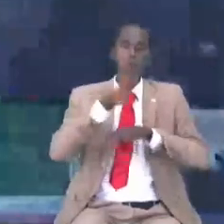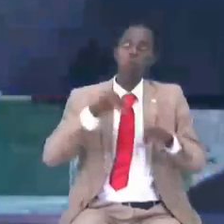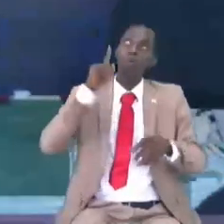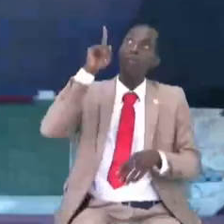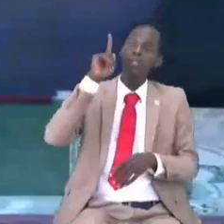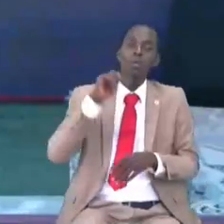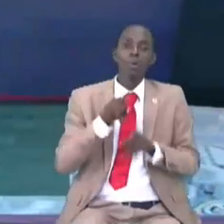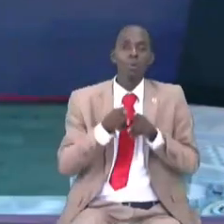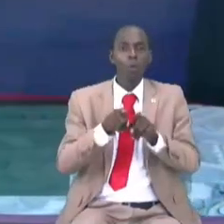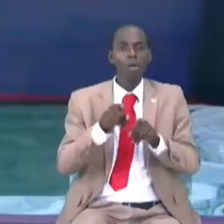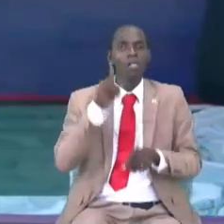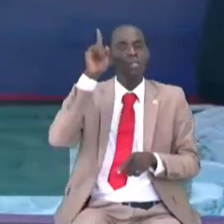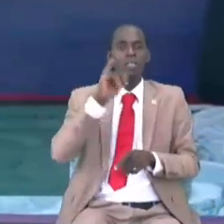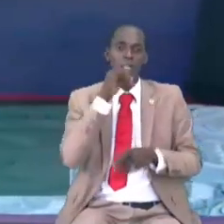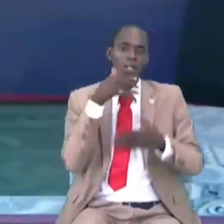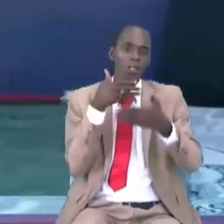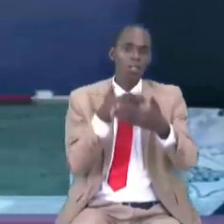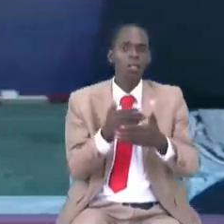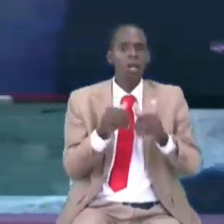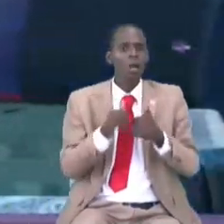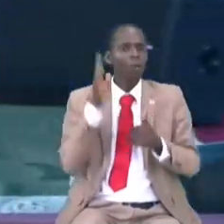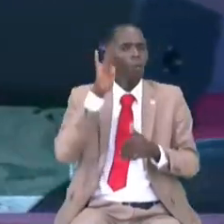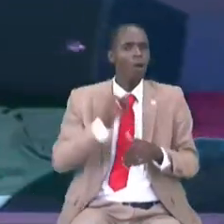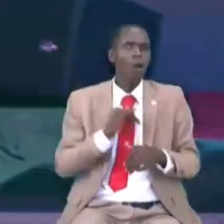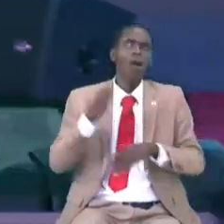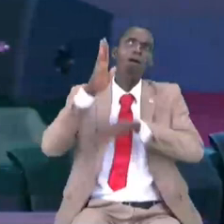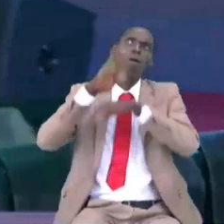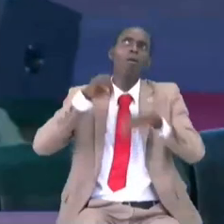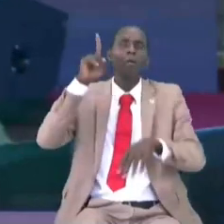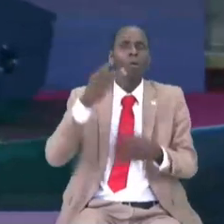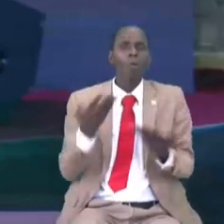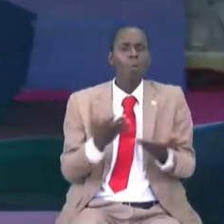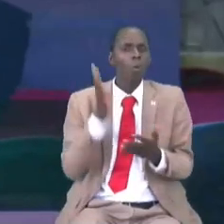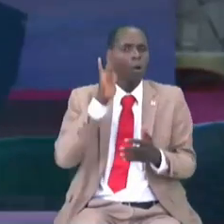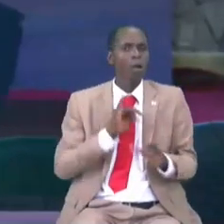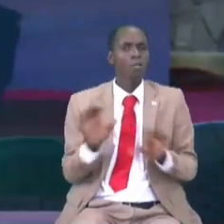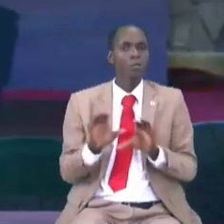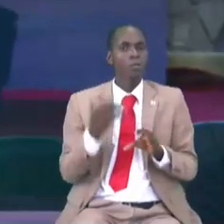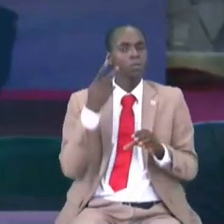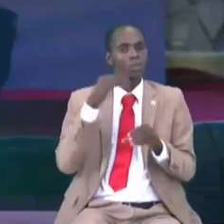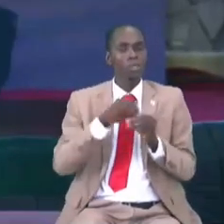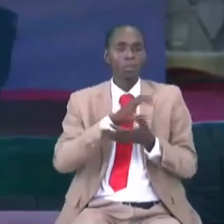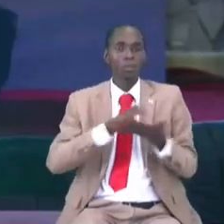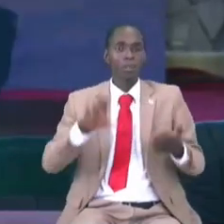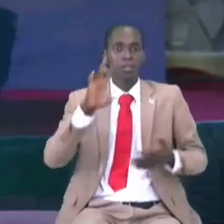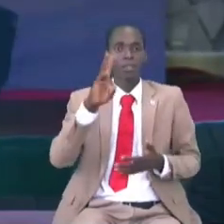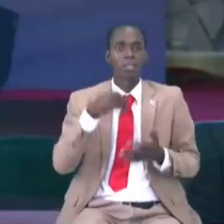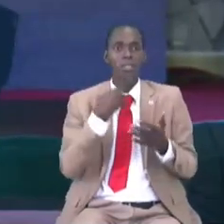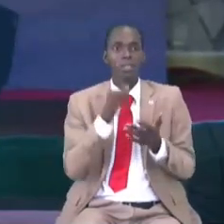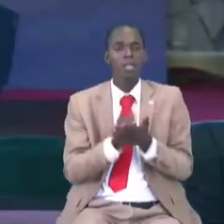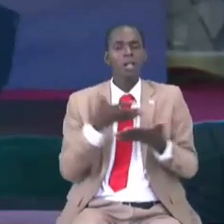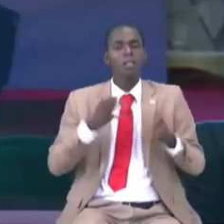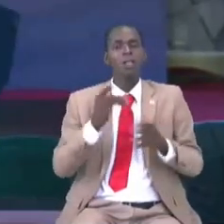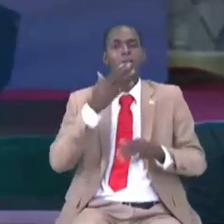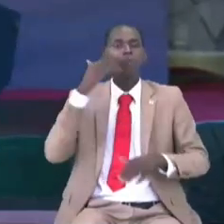Comment est-ce que je peux invoquer? Qu'est-ce que je dois faire? Verset 7. Que le méchant abandonne sa voie et l'homme